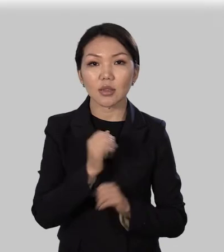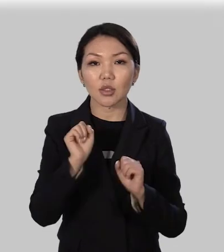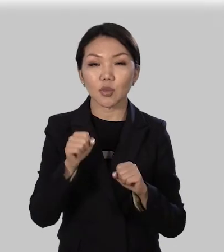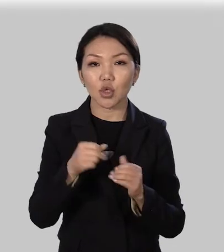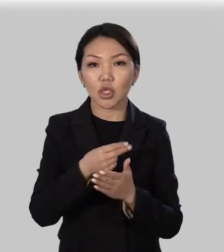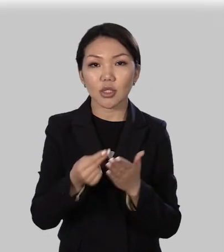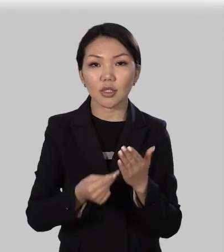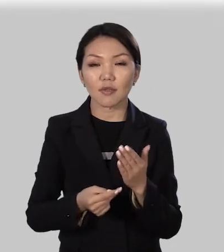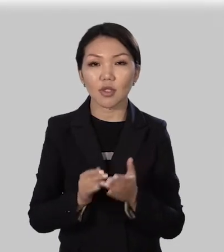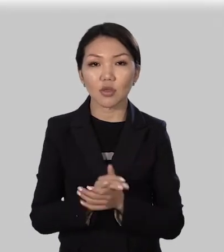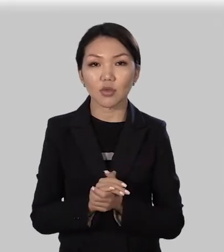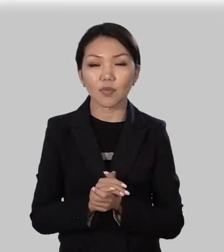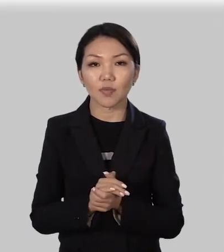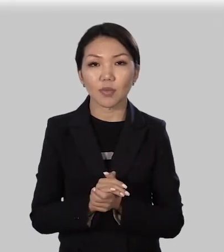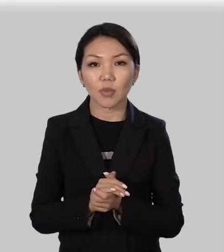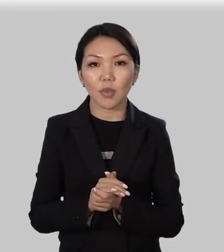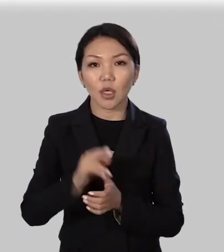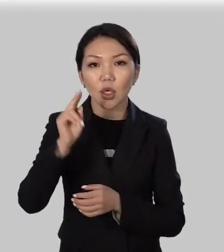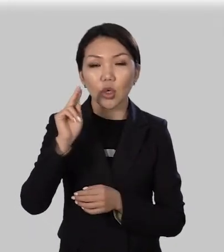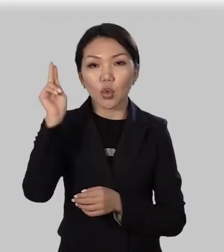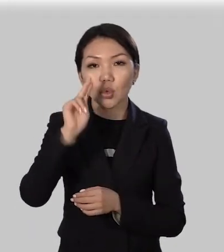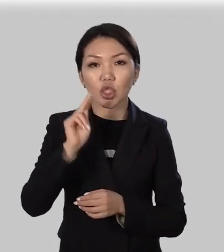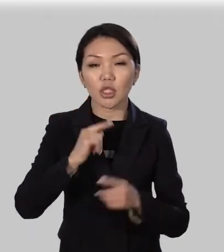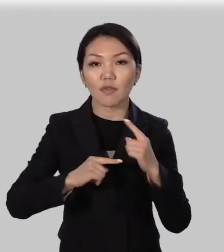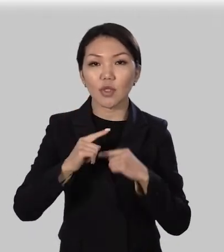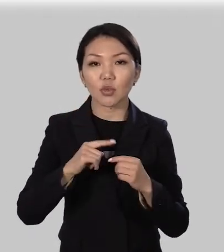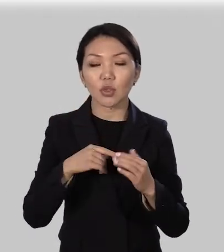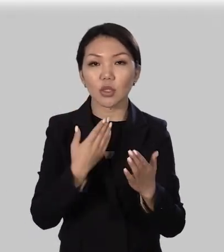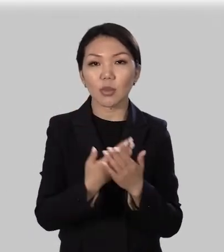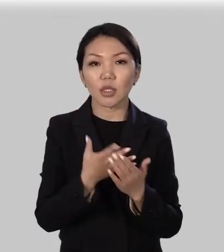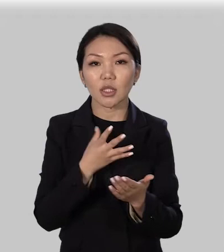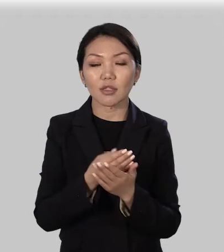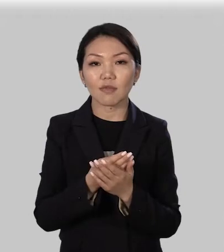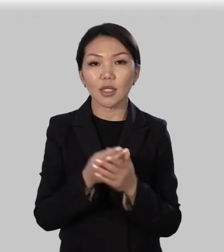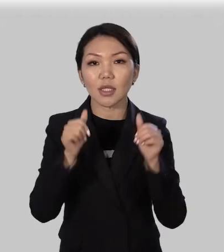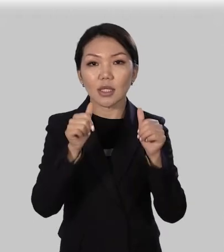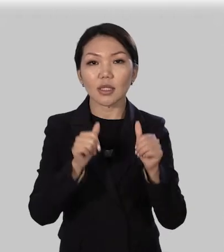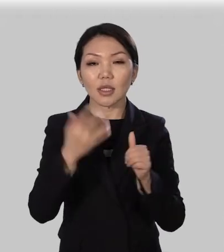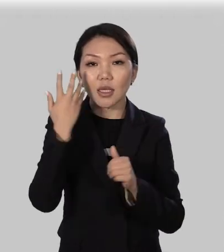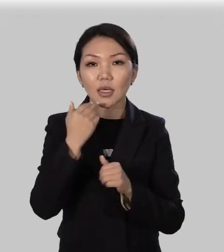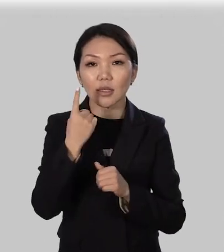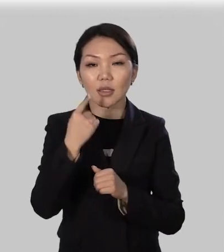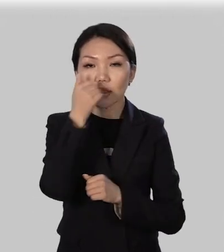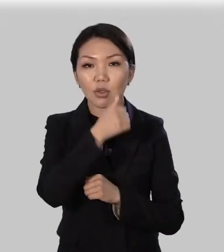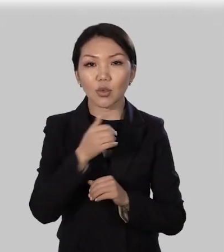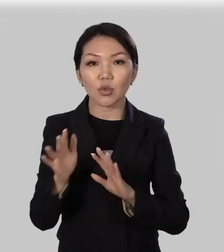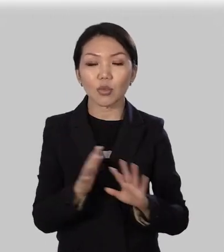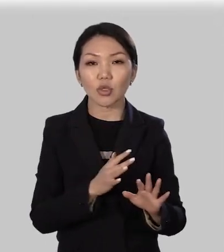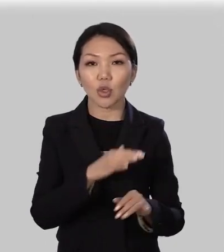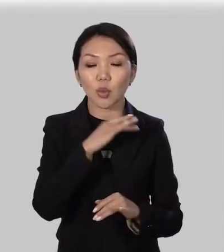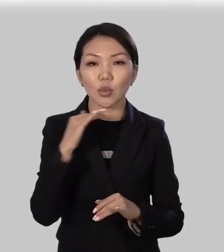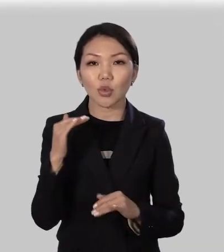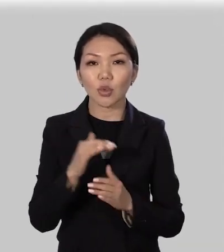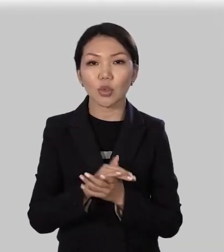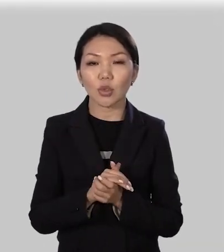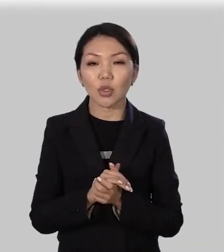учитель. Ученики вернулись и принесли учителю своей картины, лишь когда прошел год. Многие